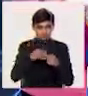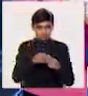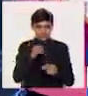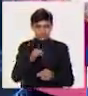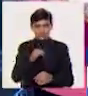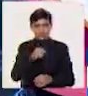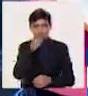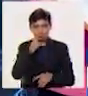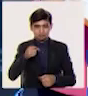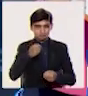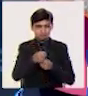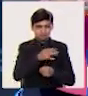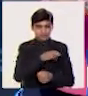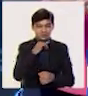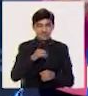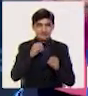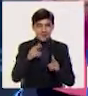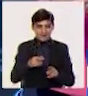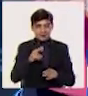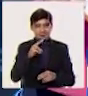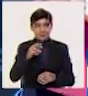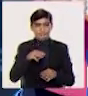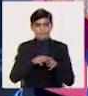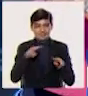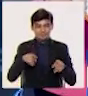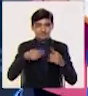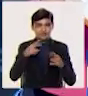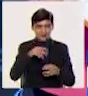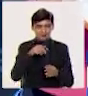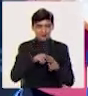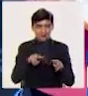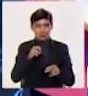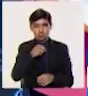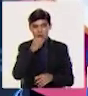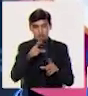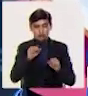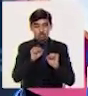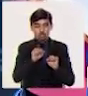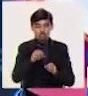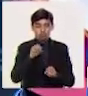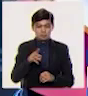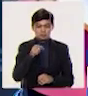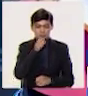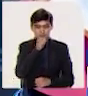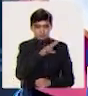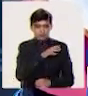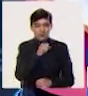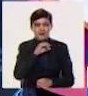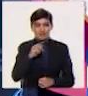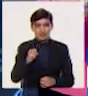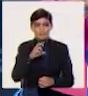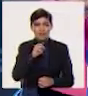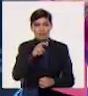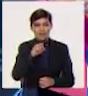да алған еді. Бірақ ақпарат және қоғамдық даму министрлігі бұл жағдайда журналистерді қорғаудың орнына үнсіз қалады. Аида